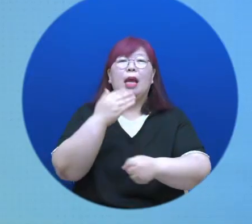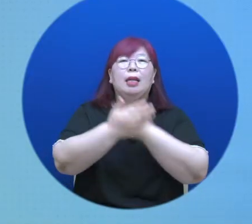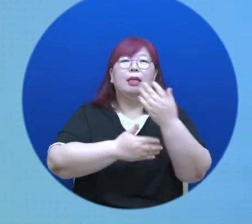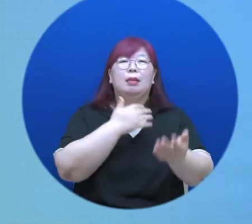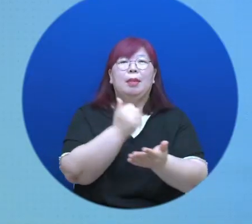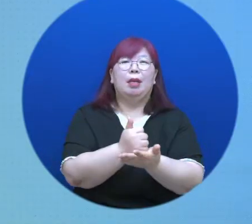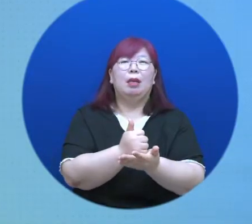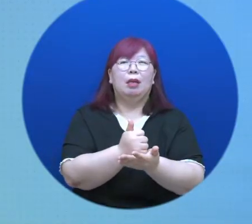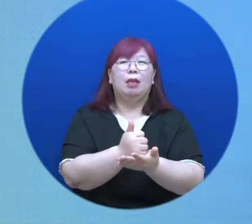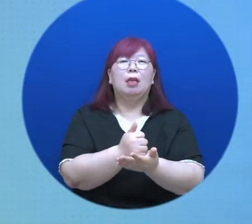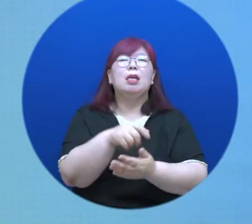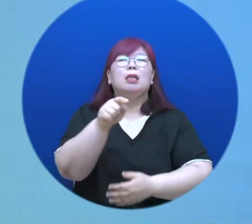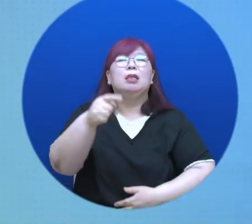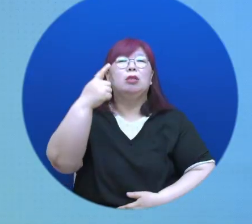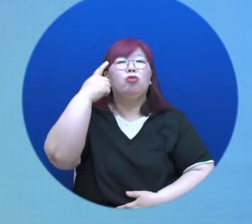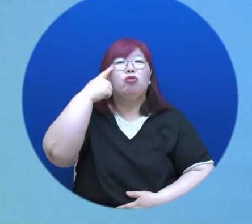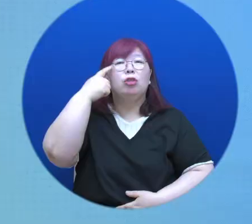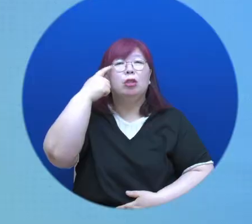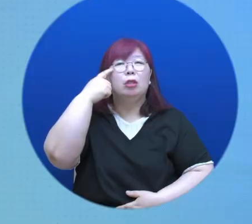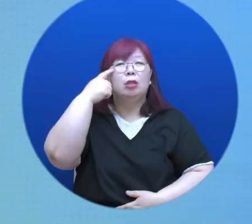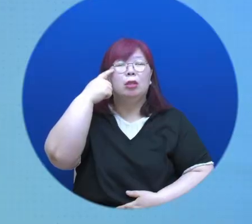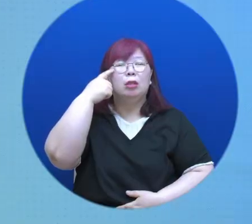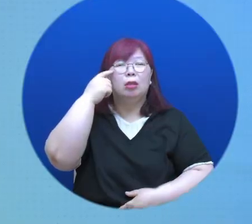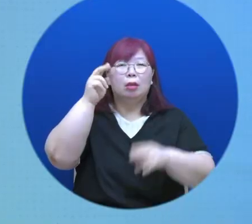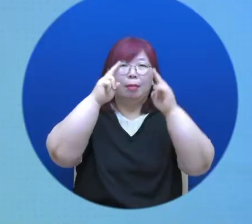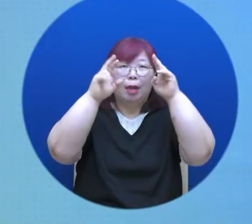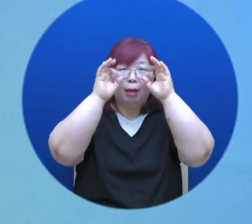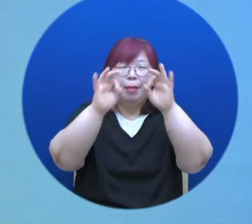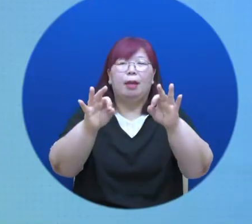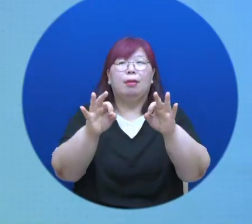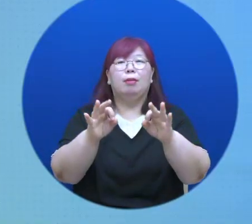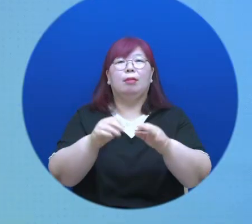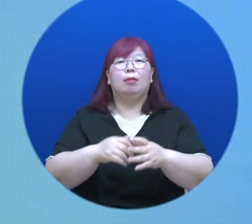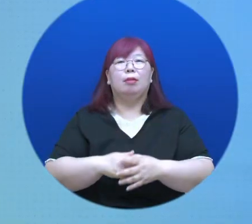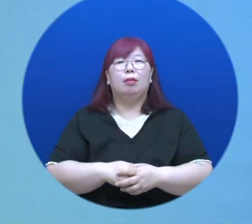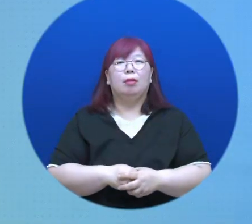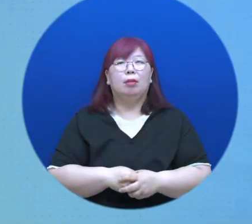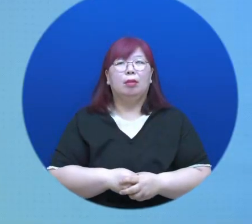하나님의 그 눈을 바라보는 거예요.